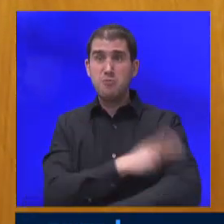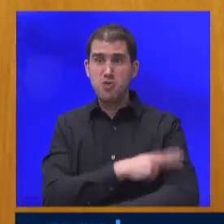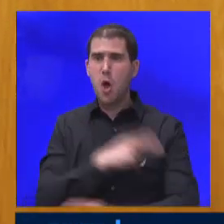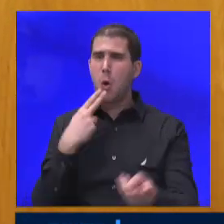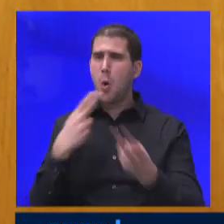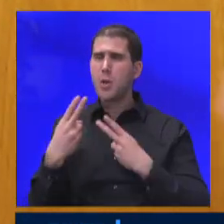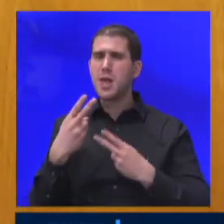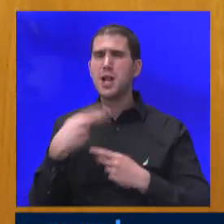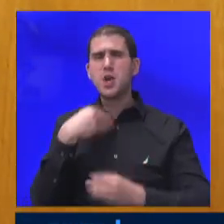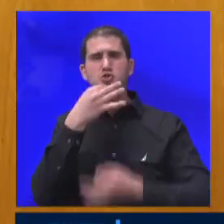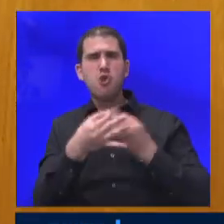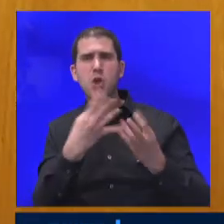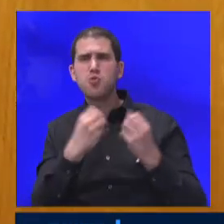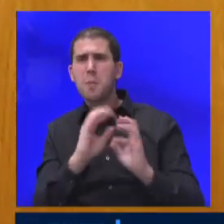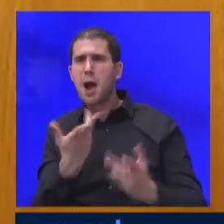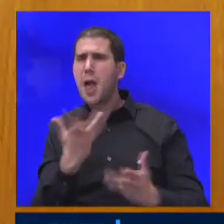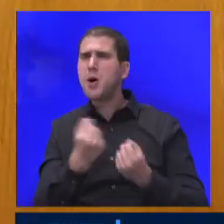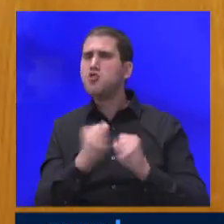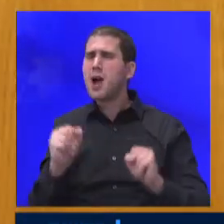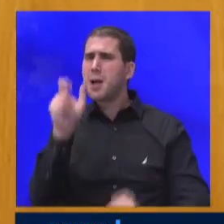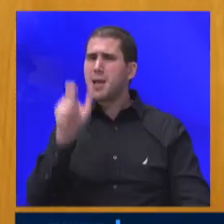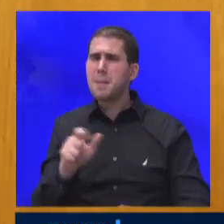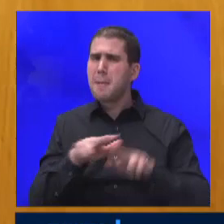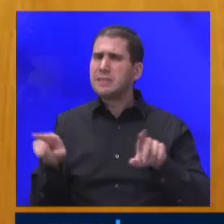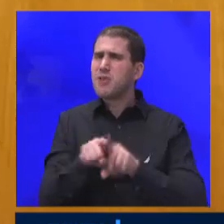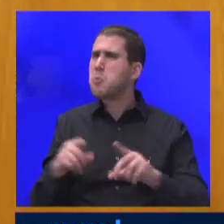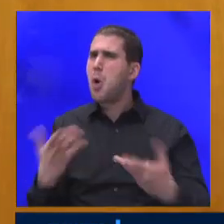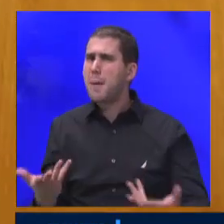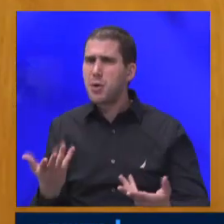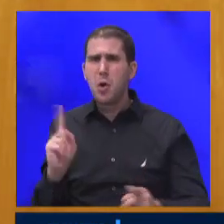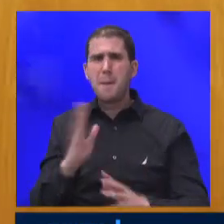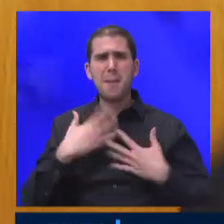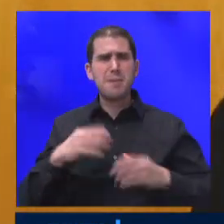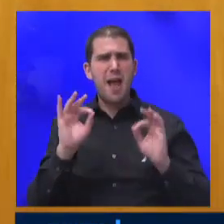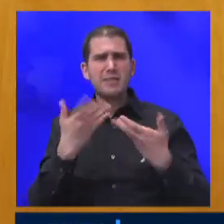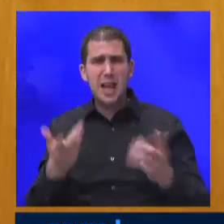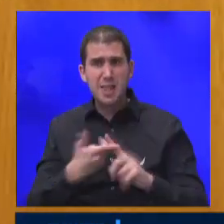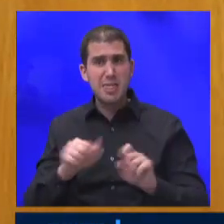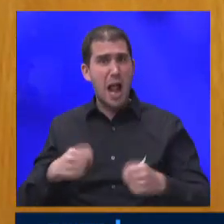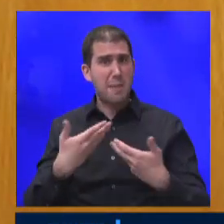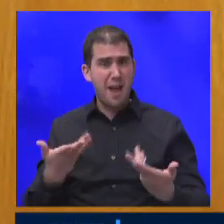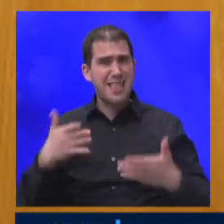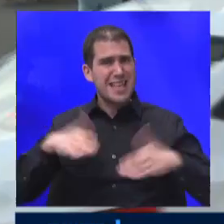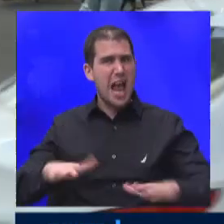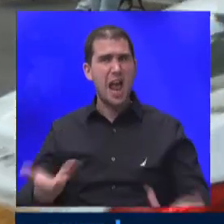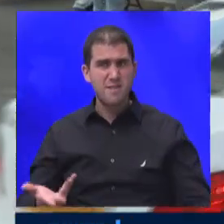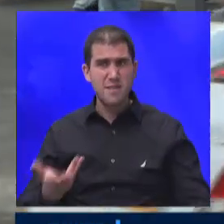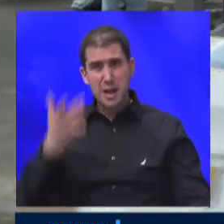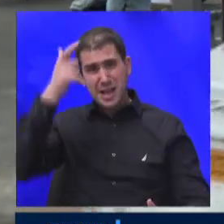המשפחה? למה שחררת בן אדם במצב כזה, כשהוא ללא בגד לאורו, ללא נעליים, יחף ובלי כיפה, למה אתם משחררים